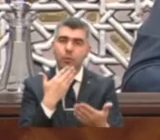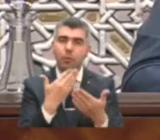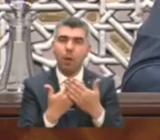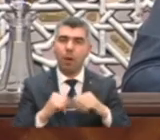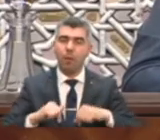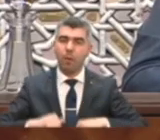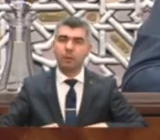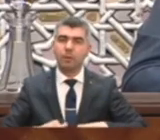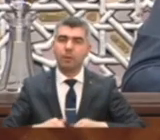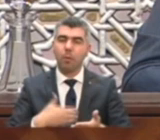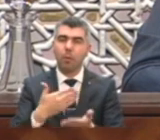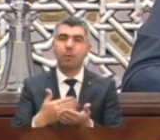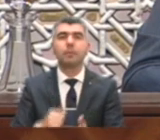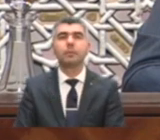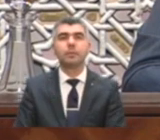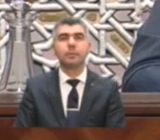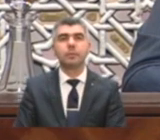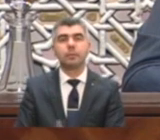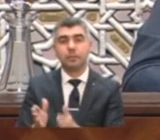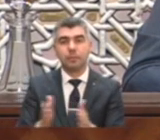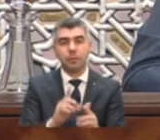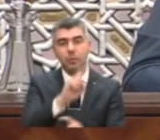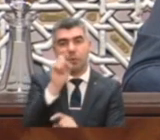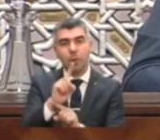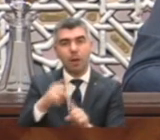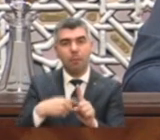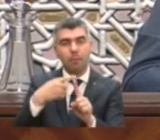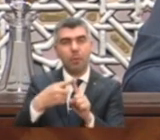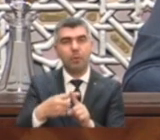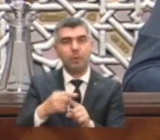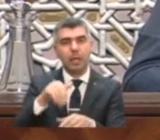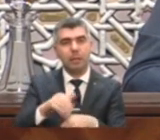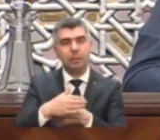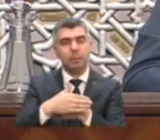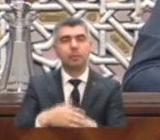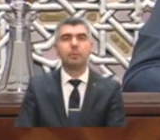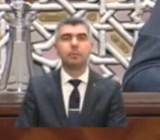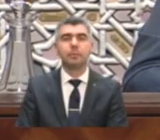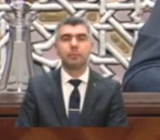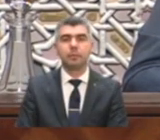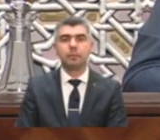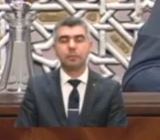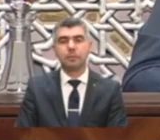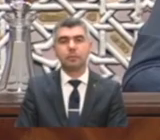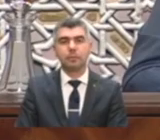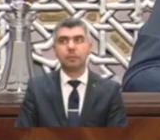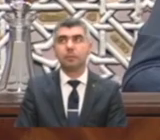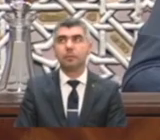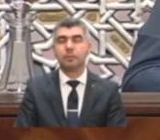من الأهداف. الوقت تعقيب السيد النائب المحترم عن فريق التجمع الوطني الأحرار.